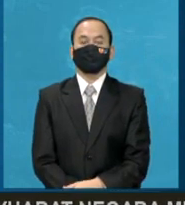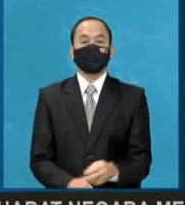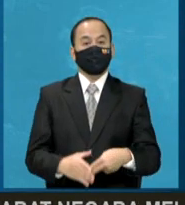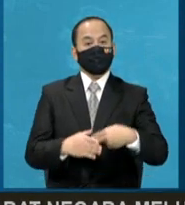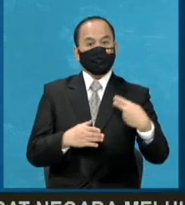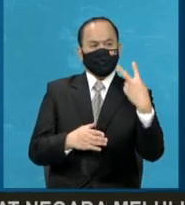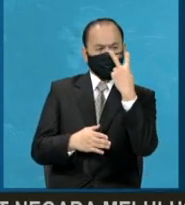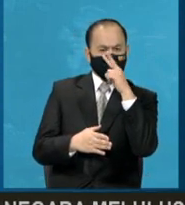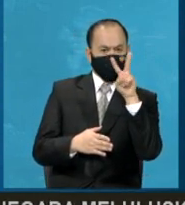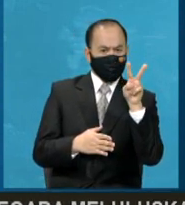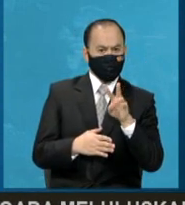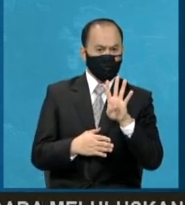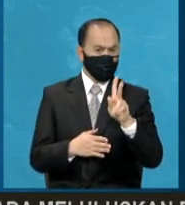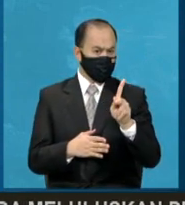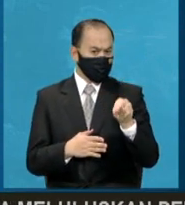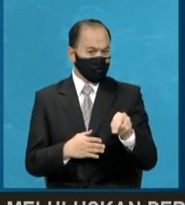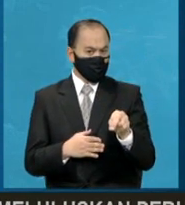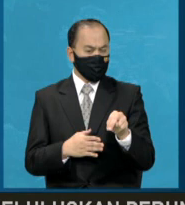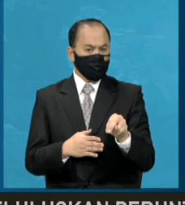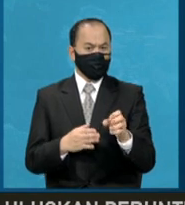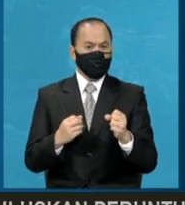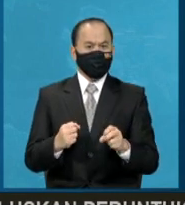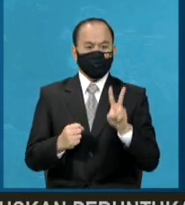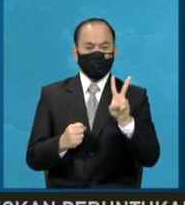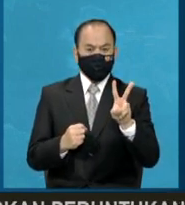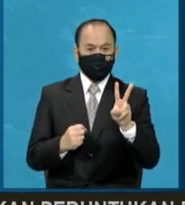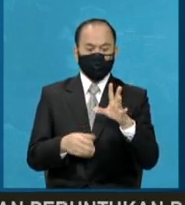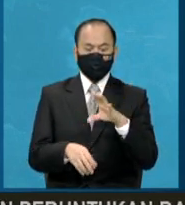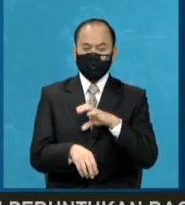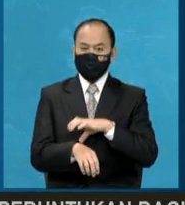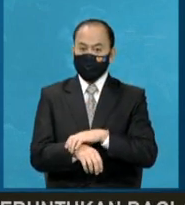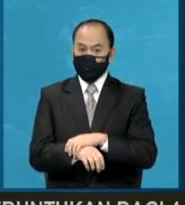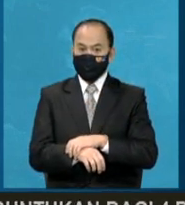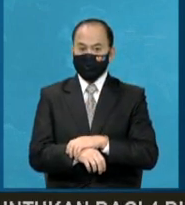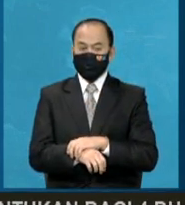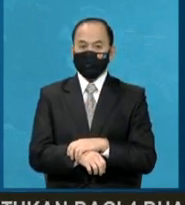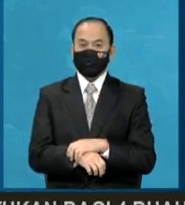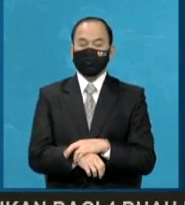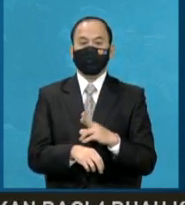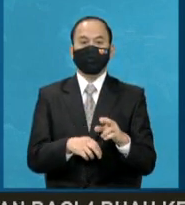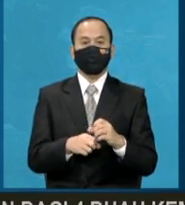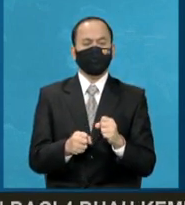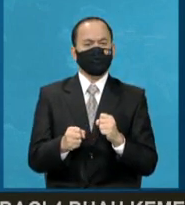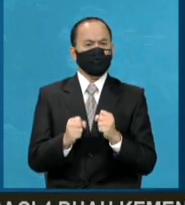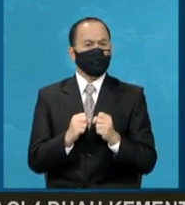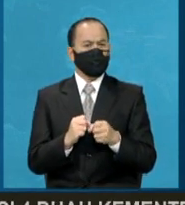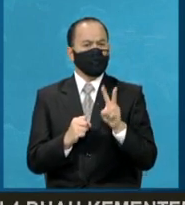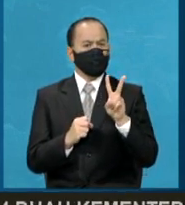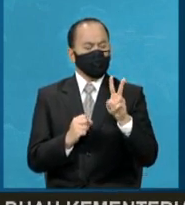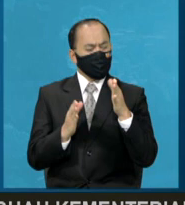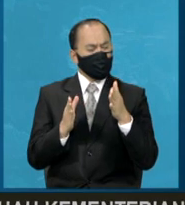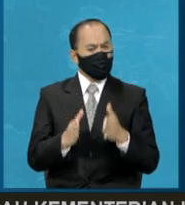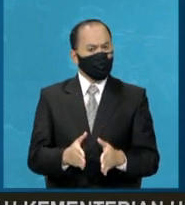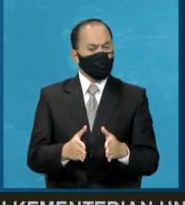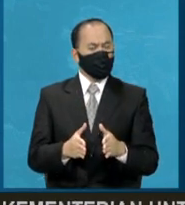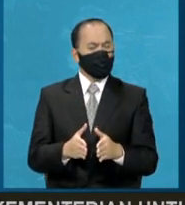pemerhatian bikin mendapati ke-22 tangkapan merupakan pesaing kepada syndicated dua